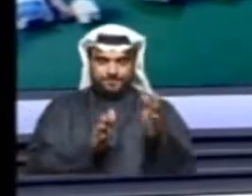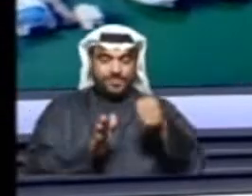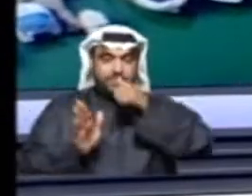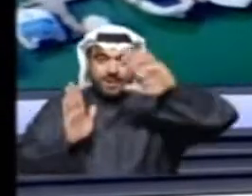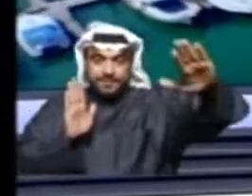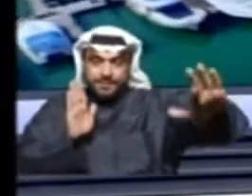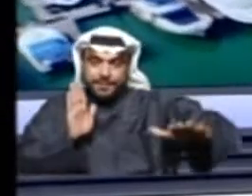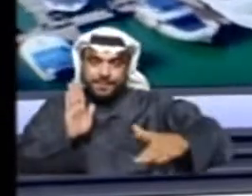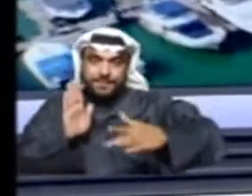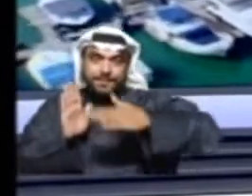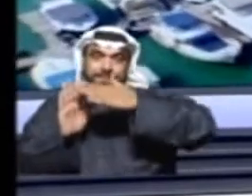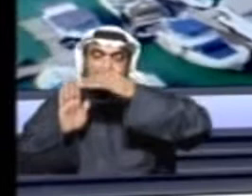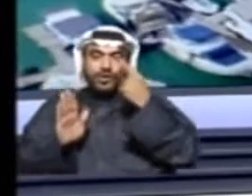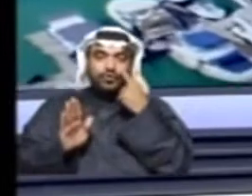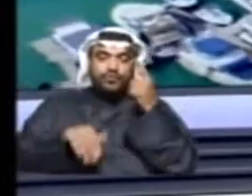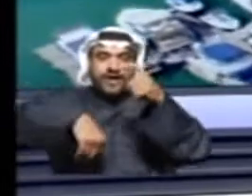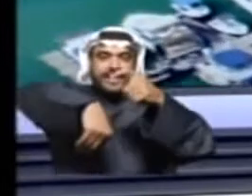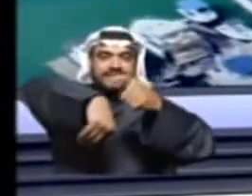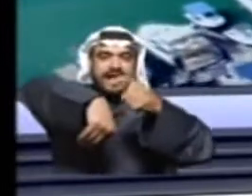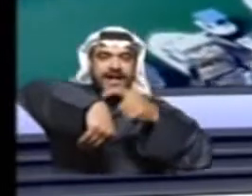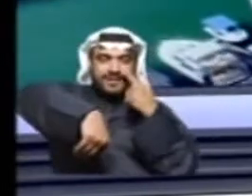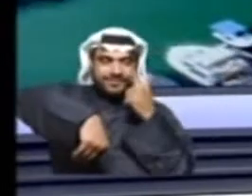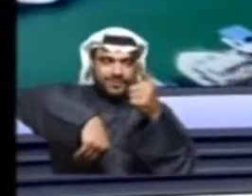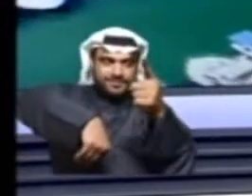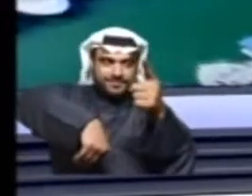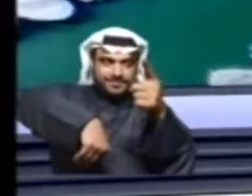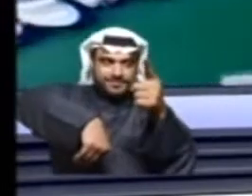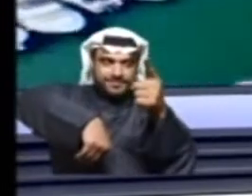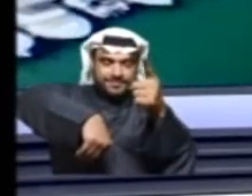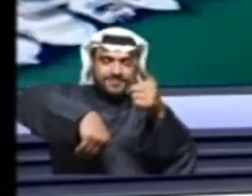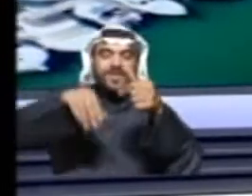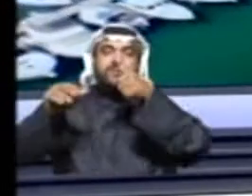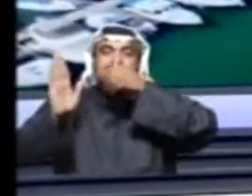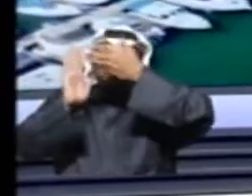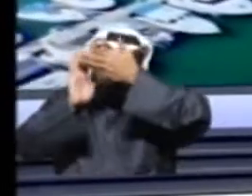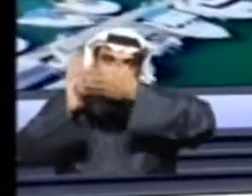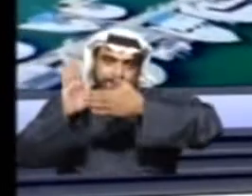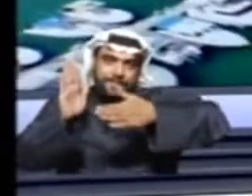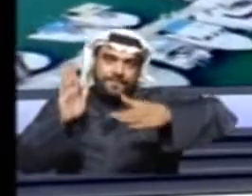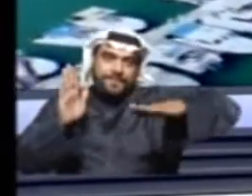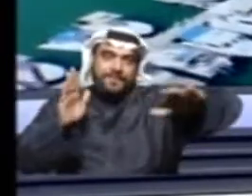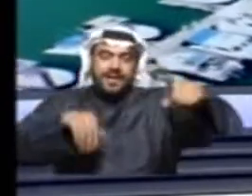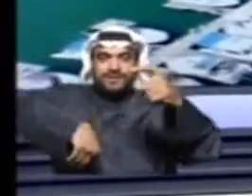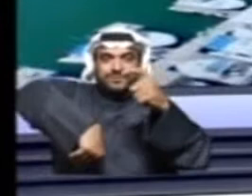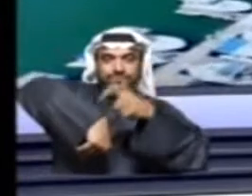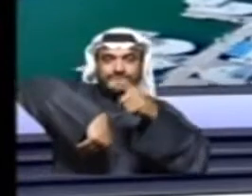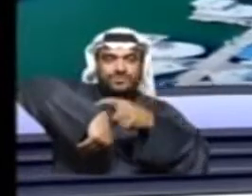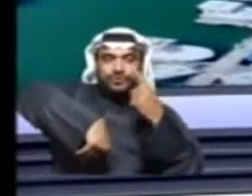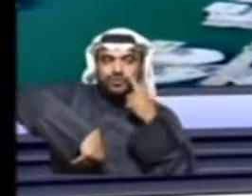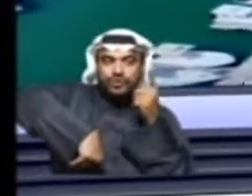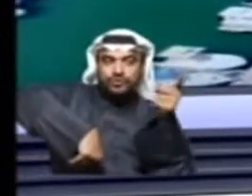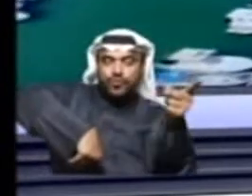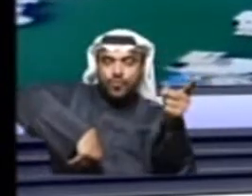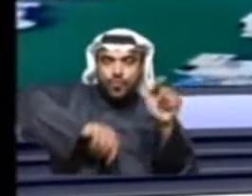الساعة 5:44 دقيقة الصبح، المد الثاني الساعة 6:40 دقيقة مساء، الجزر الأول الساعة 12:12 دقيقة بعد منتصف هذه